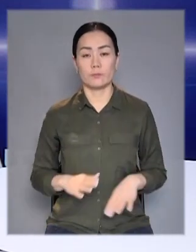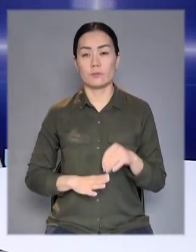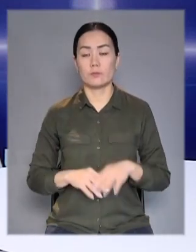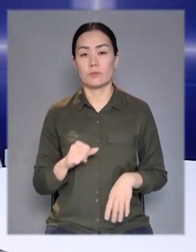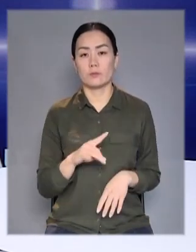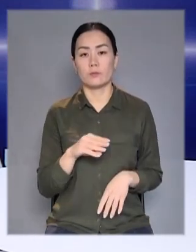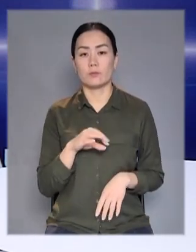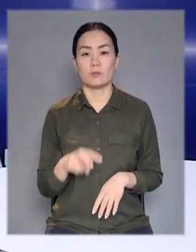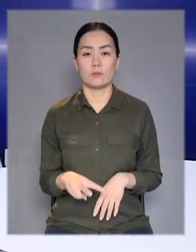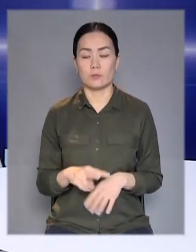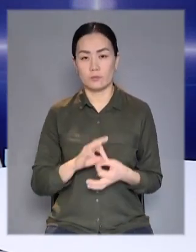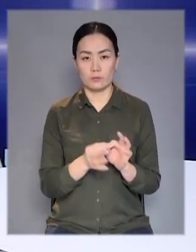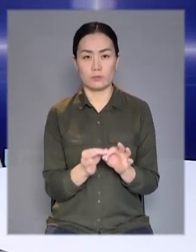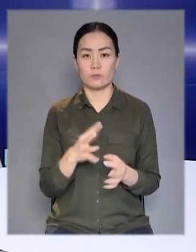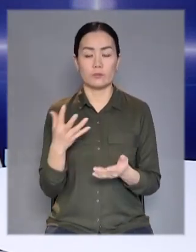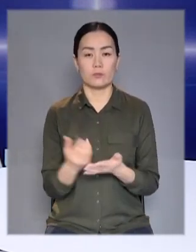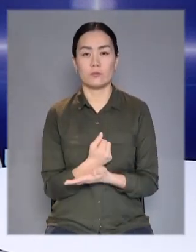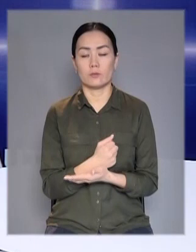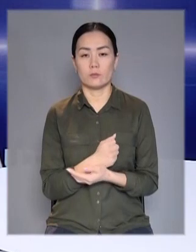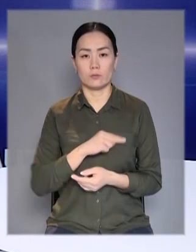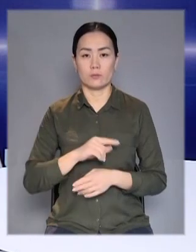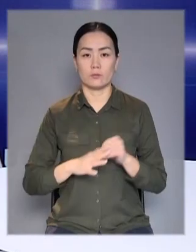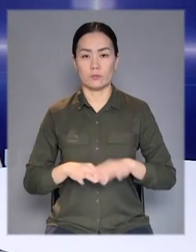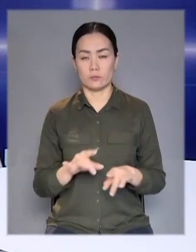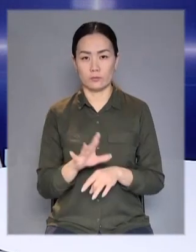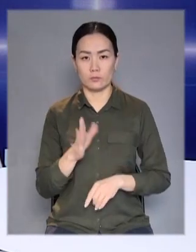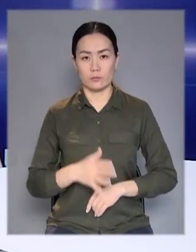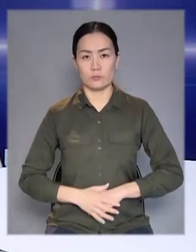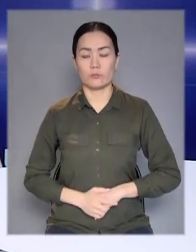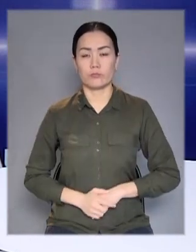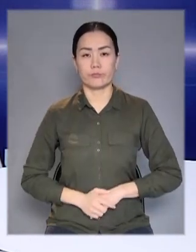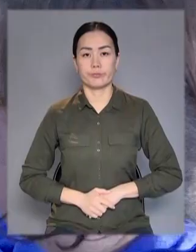Посредством портала социальных услуг подробнее о результатах его работы дали в видеоматериале.